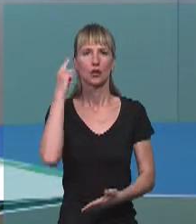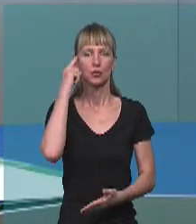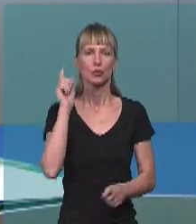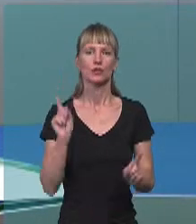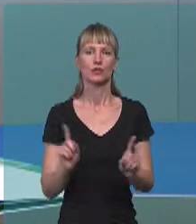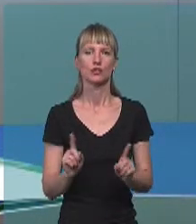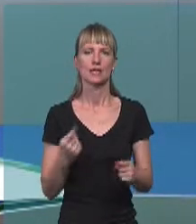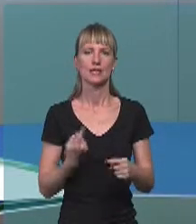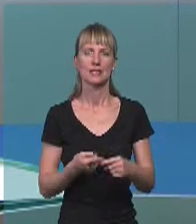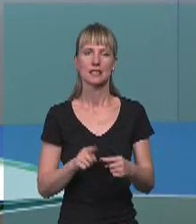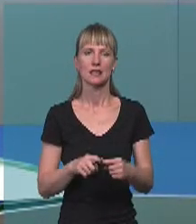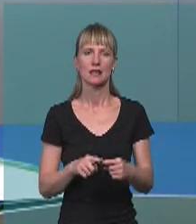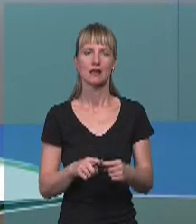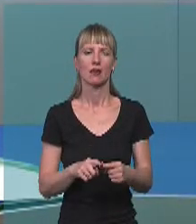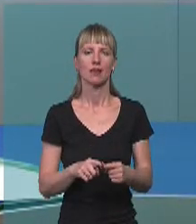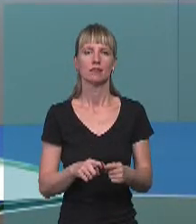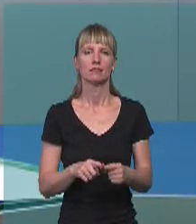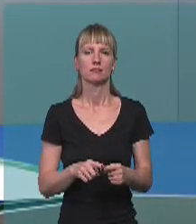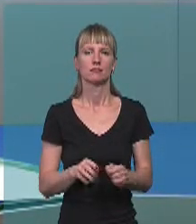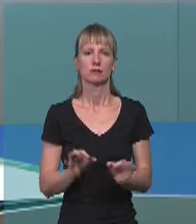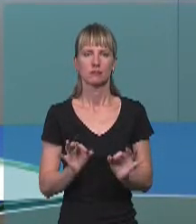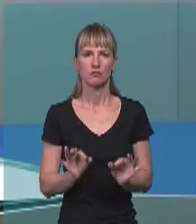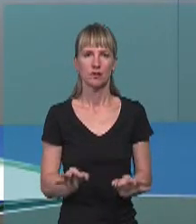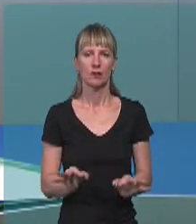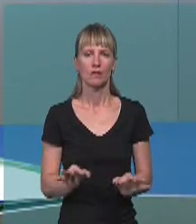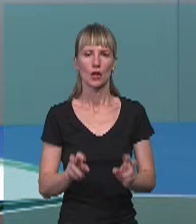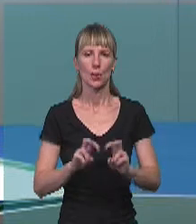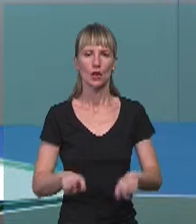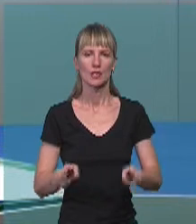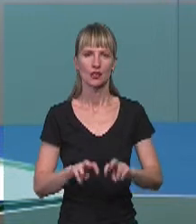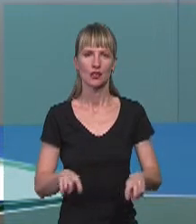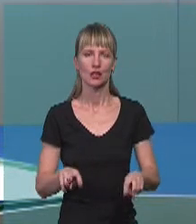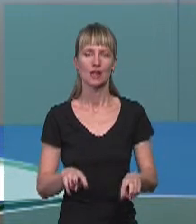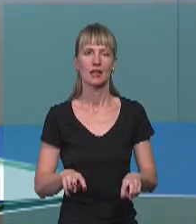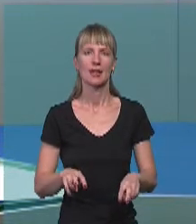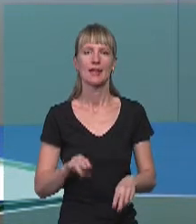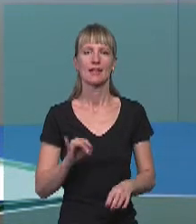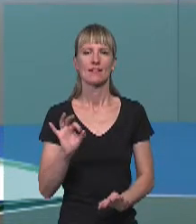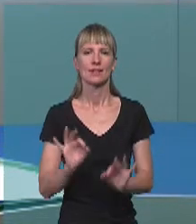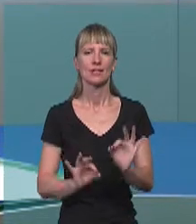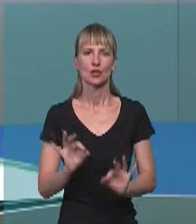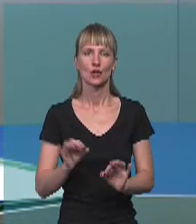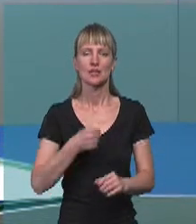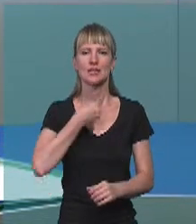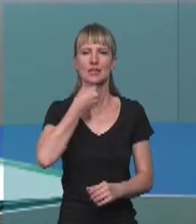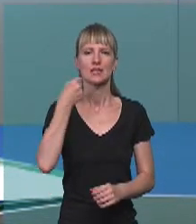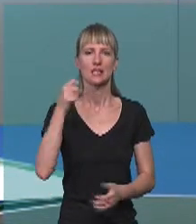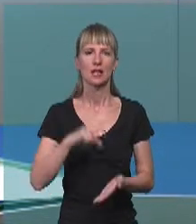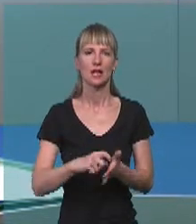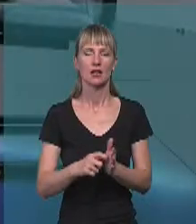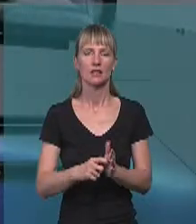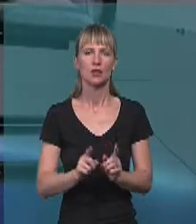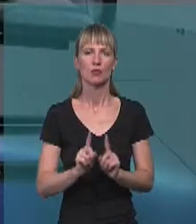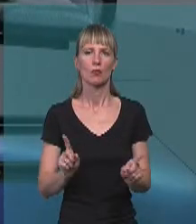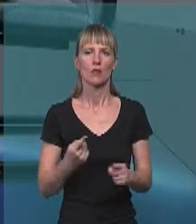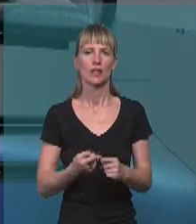що це виправдані, так сказати, дослідження і відсоток старшокласників, особливо